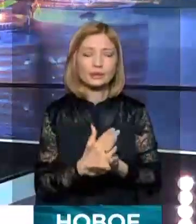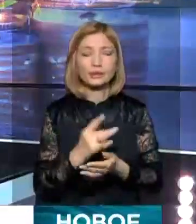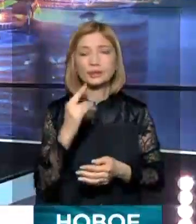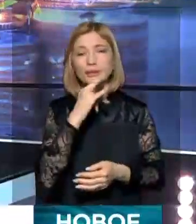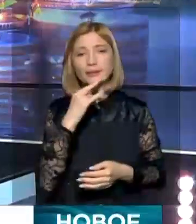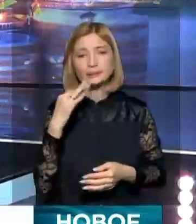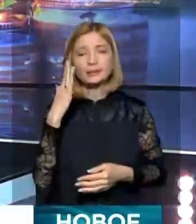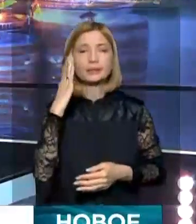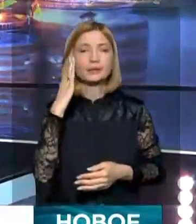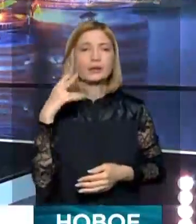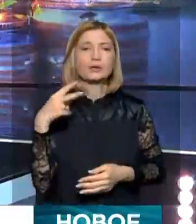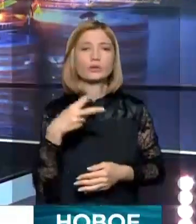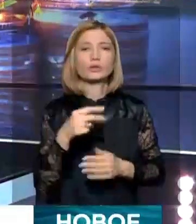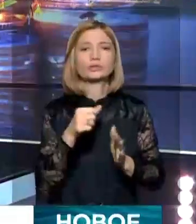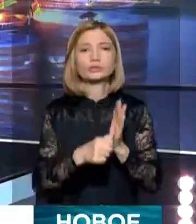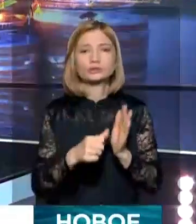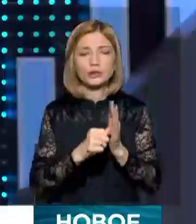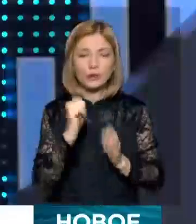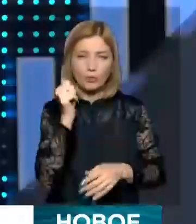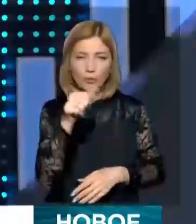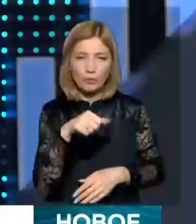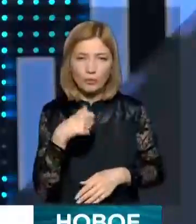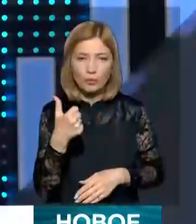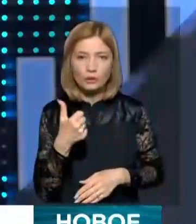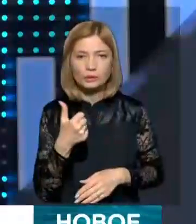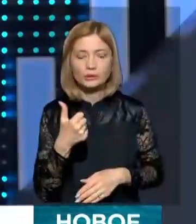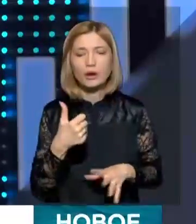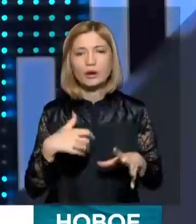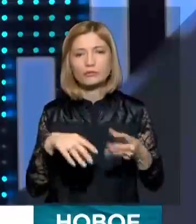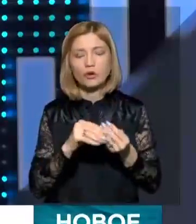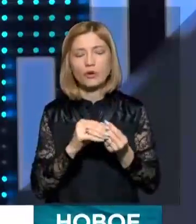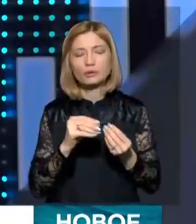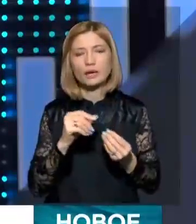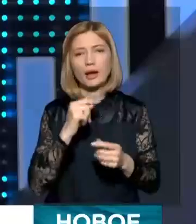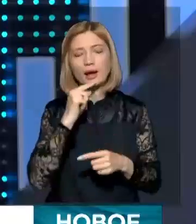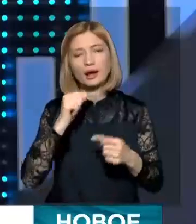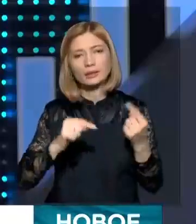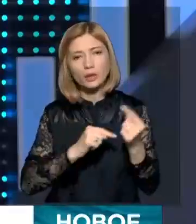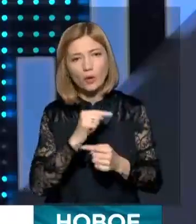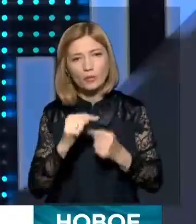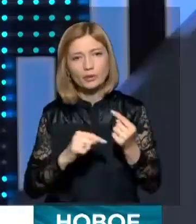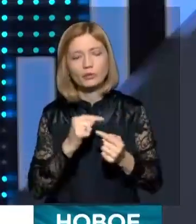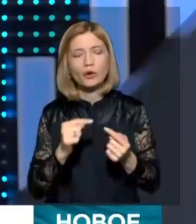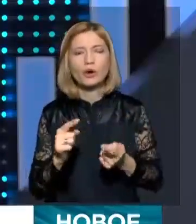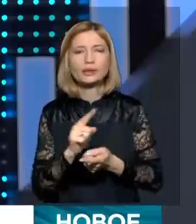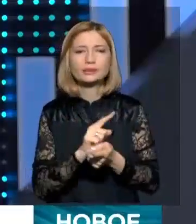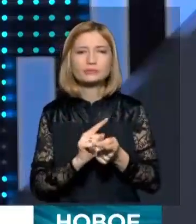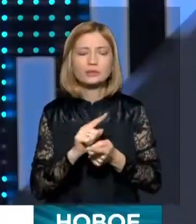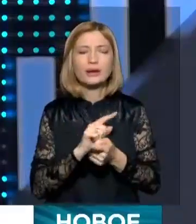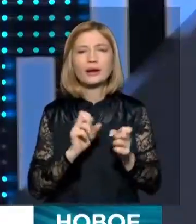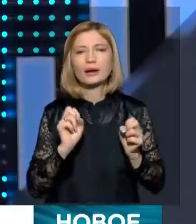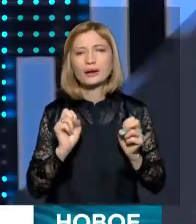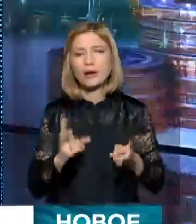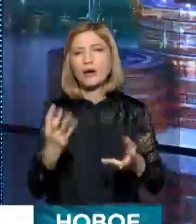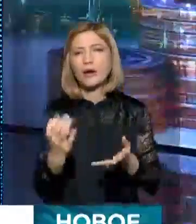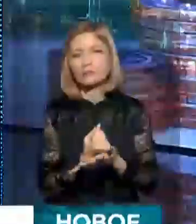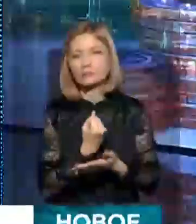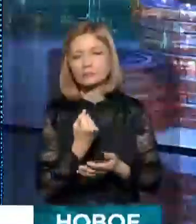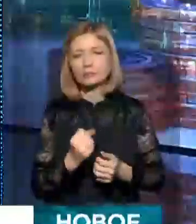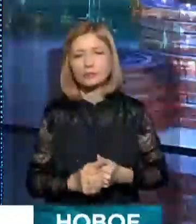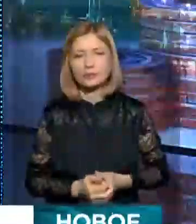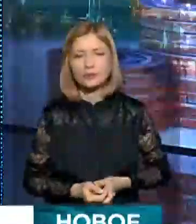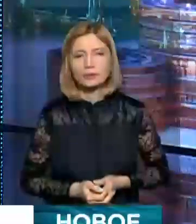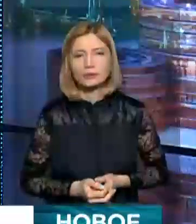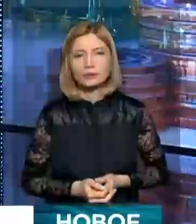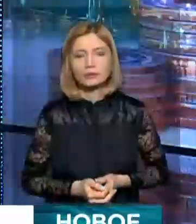также намерен к 2060 году декарбонизировать экономику. Как можно этого достигнуть? Ну, прежде всего,